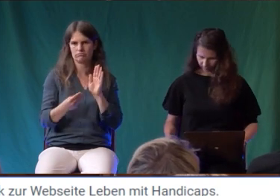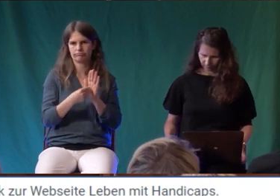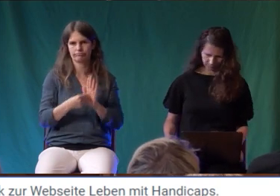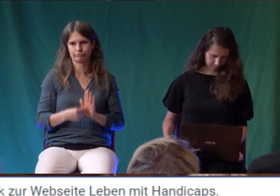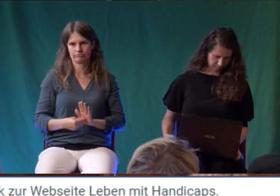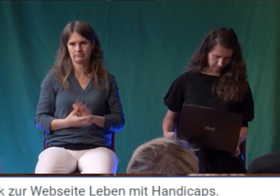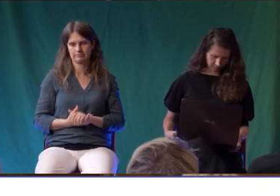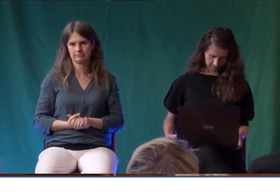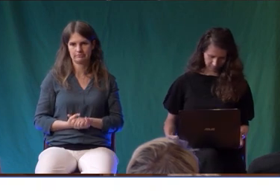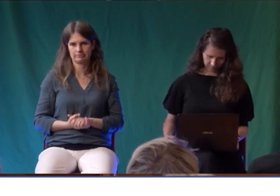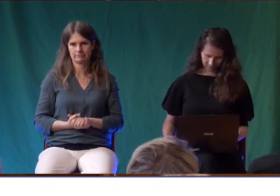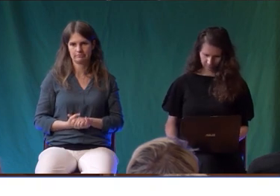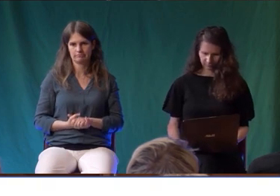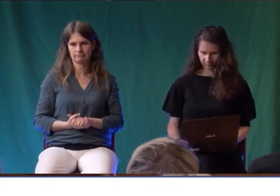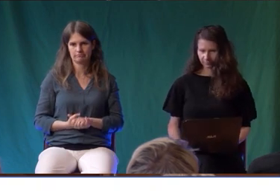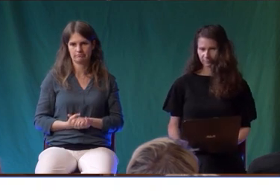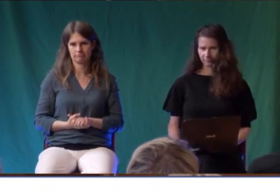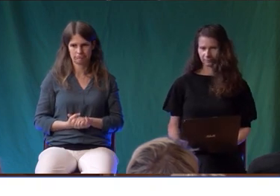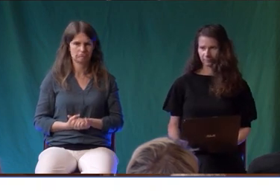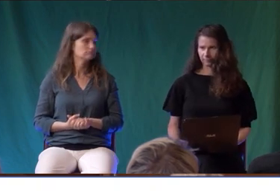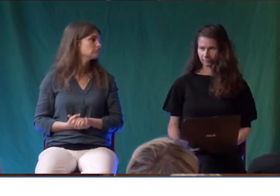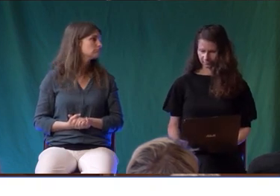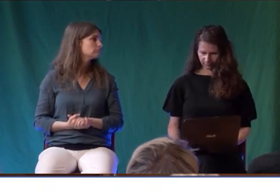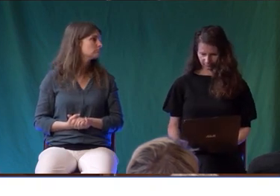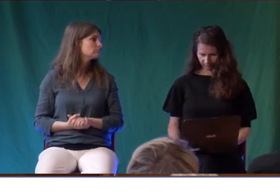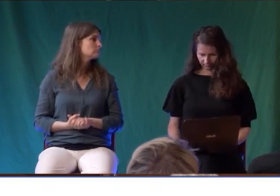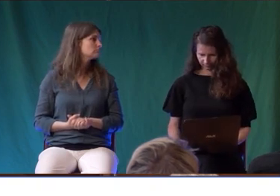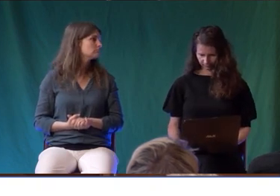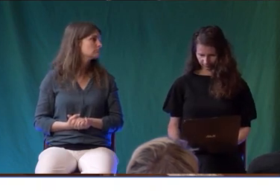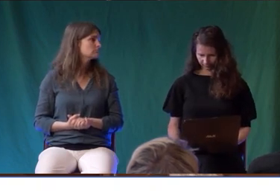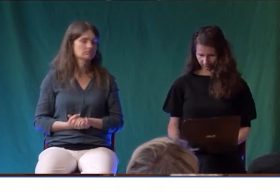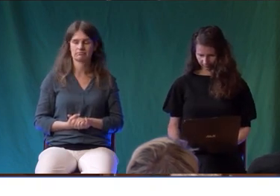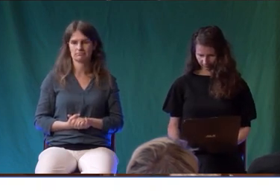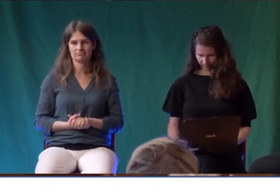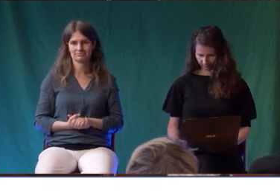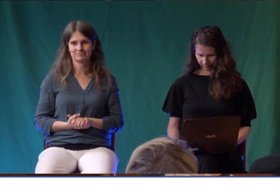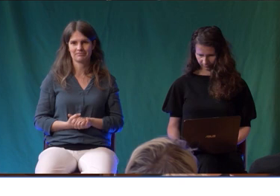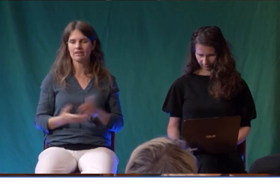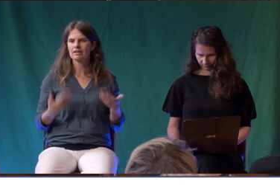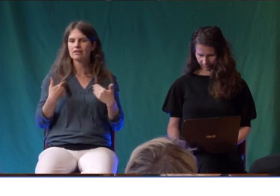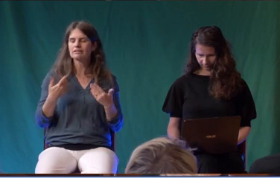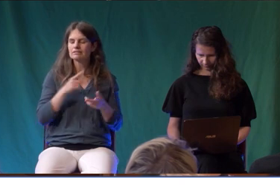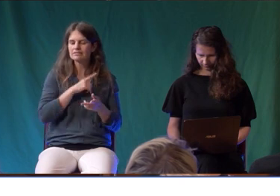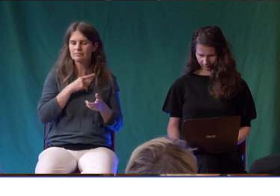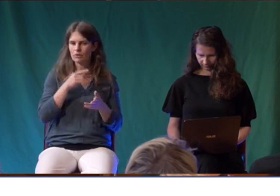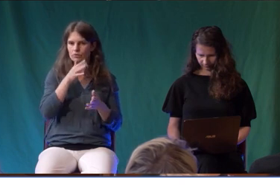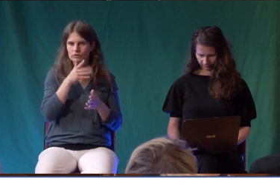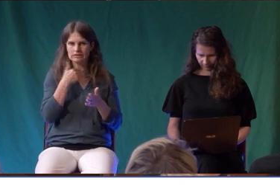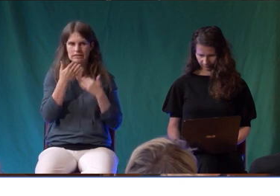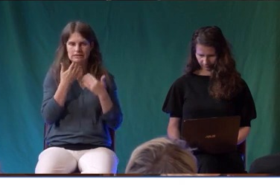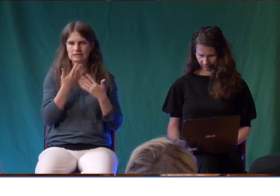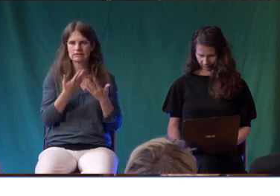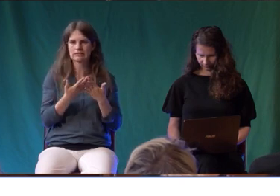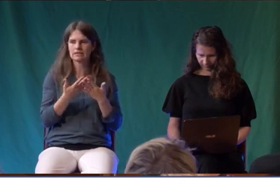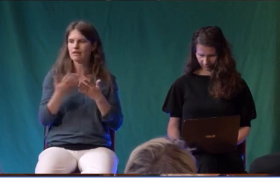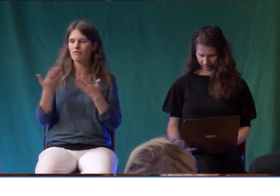mal durchlesen genau wo ich auch nichts zu gesagt habe ist ja zu dem wo wir in diesen beiden Bereichen ausprobiert haben